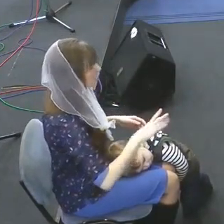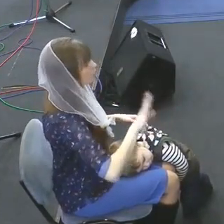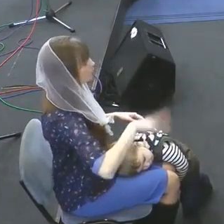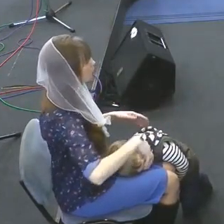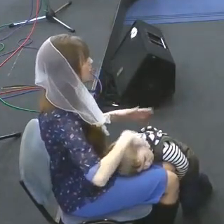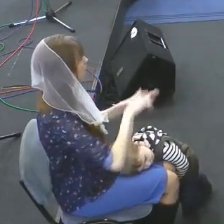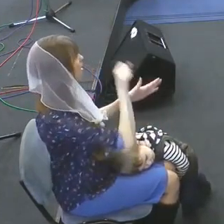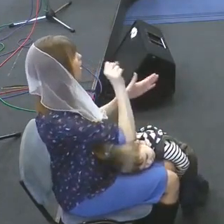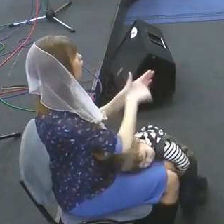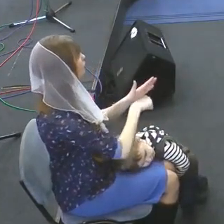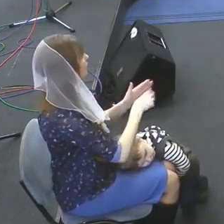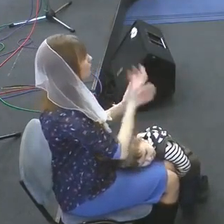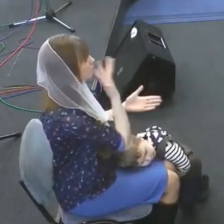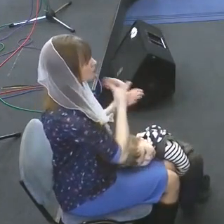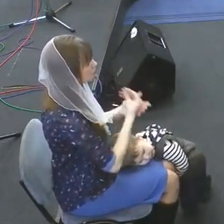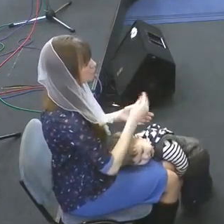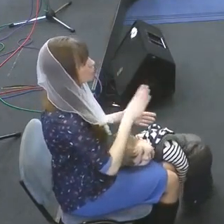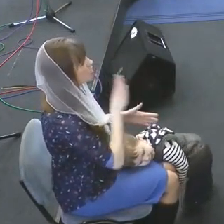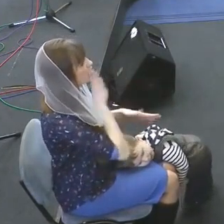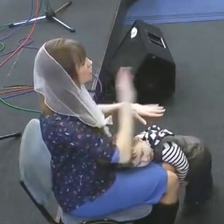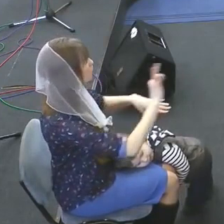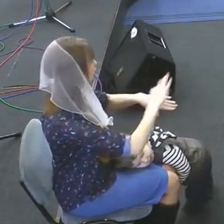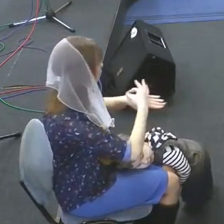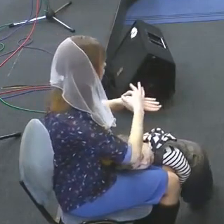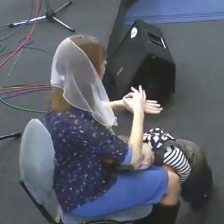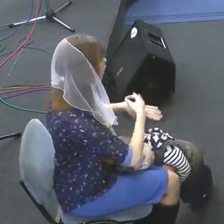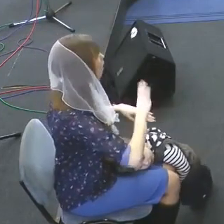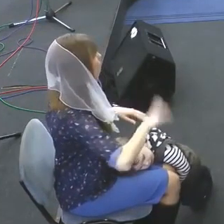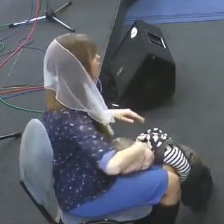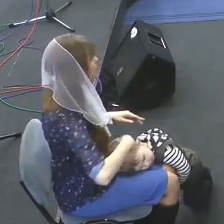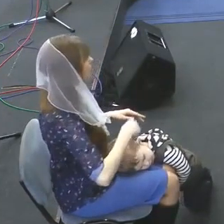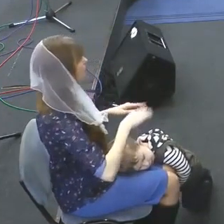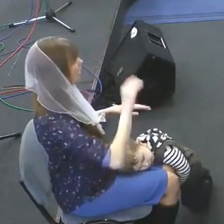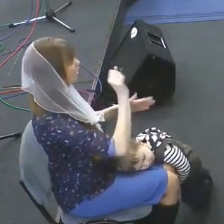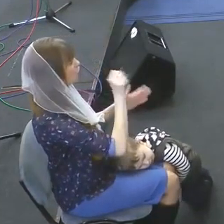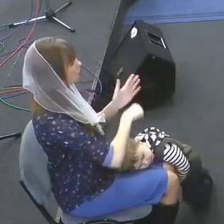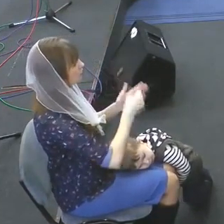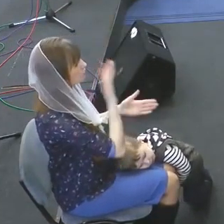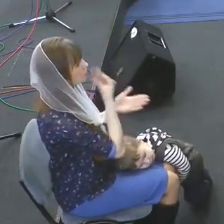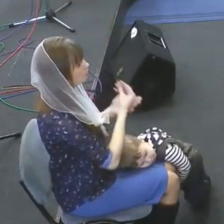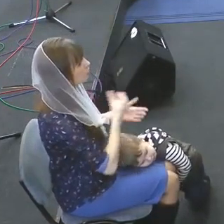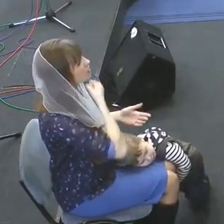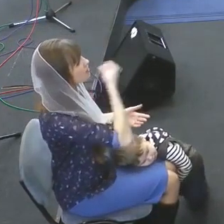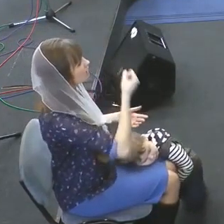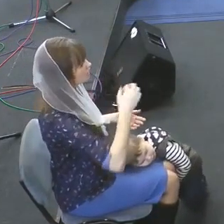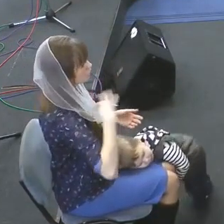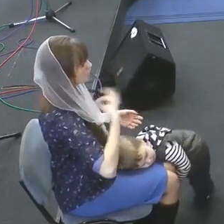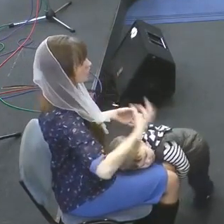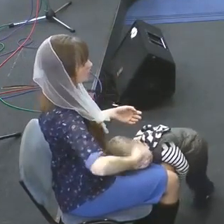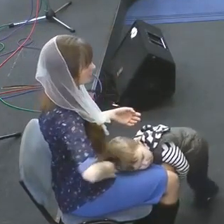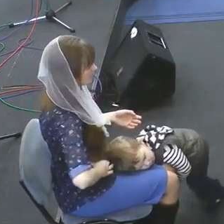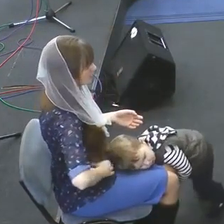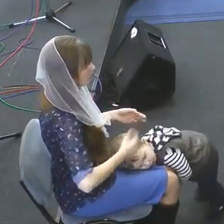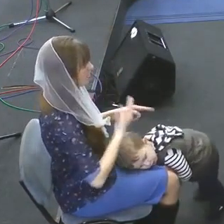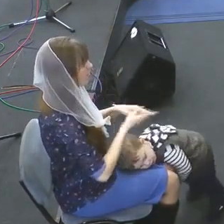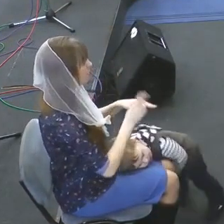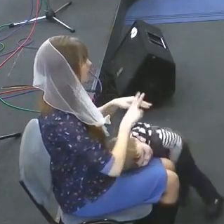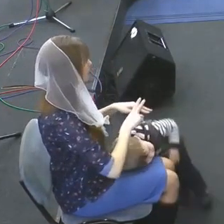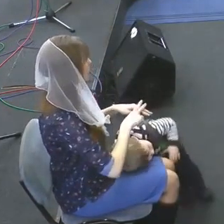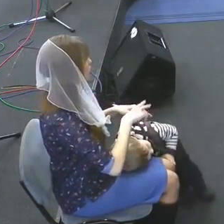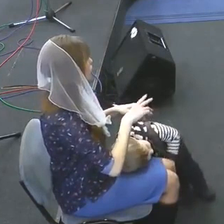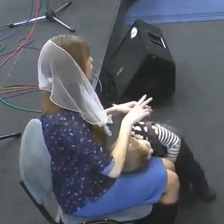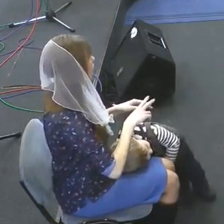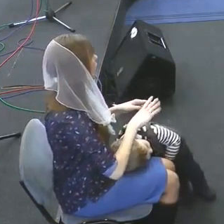На щось позіхають, на його власний трон. Хтось може сказати, ми не царі. Але